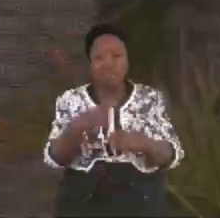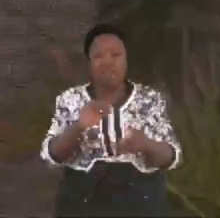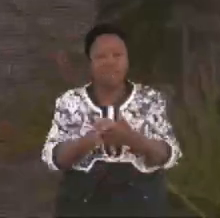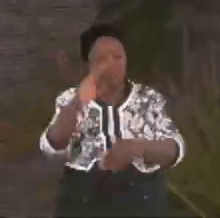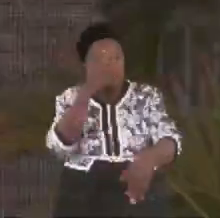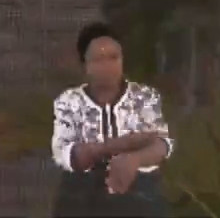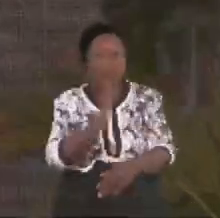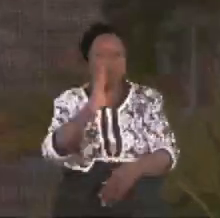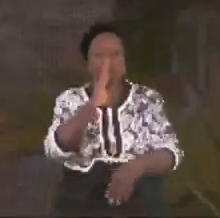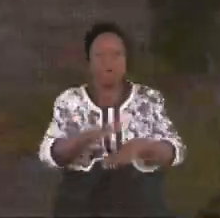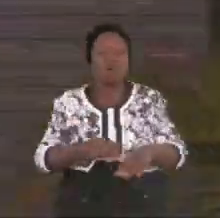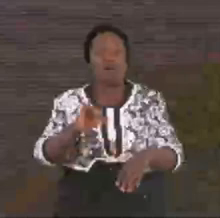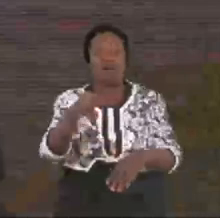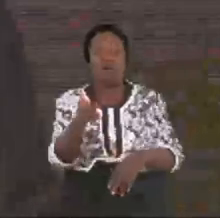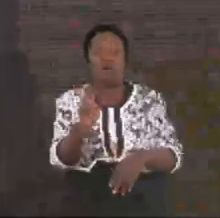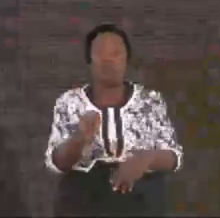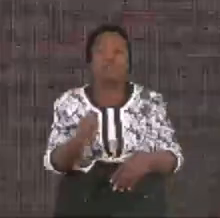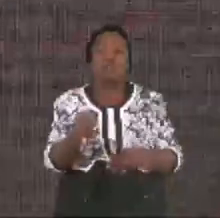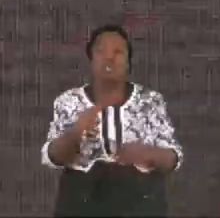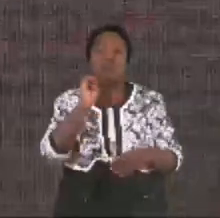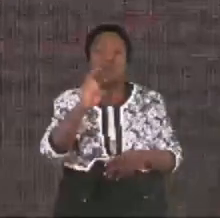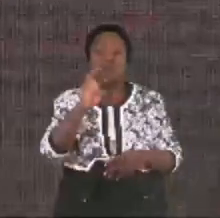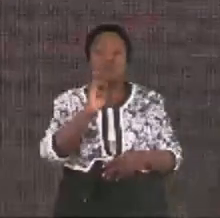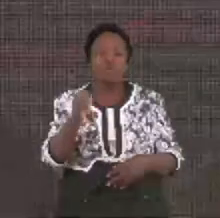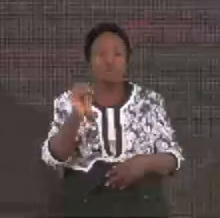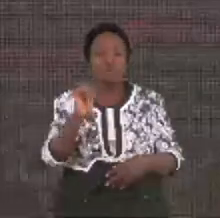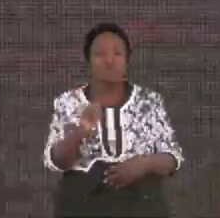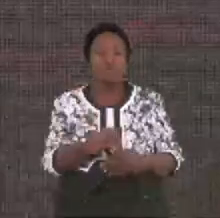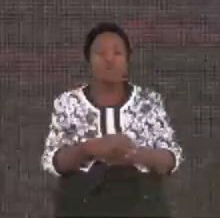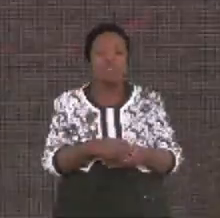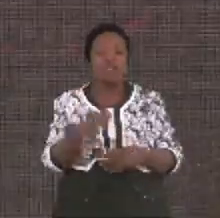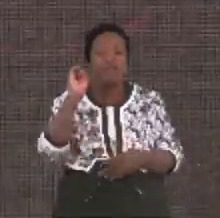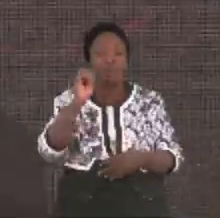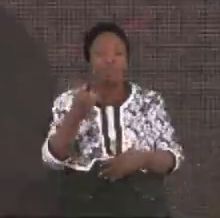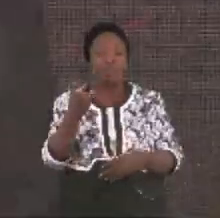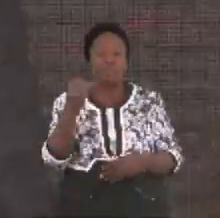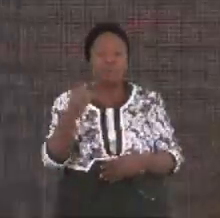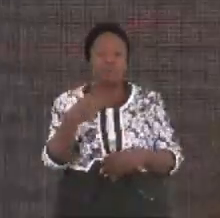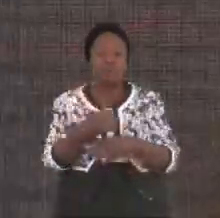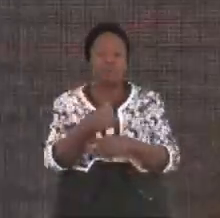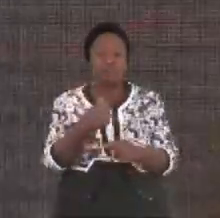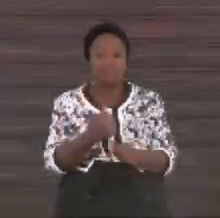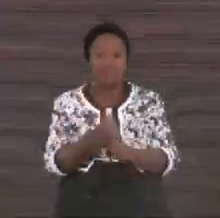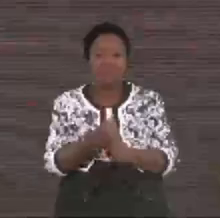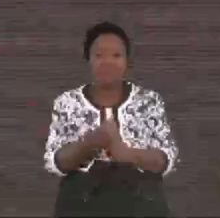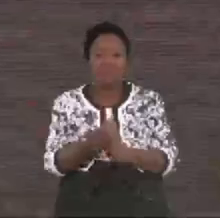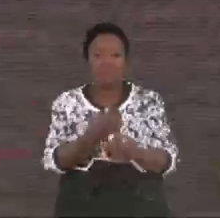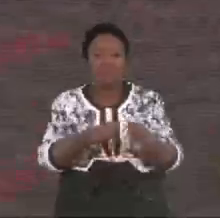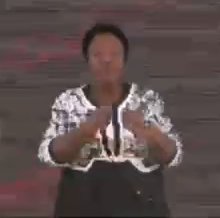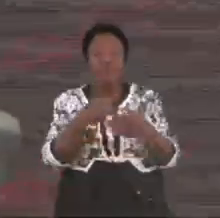Jean. Il était nommé même avant que cet enfant ne